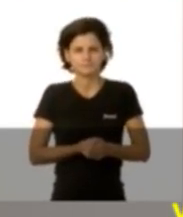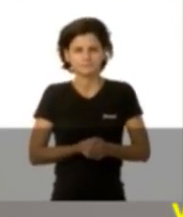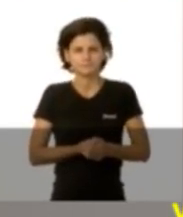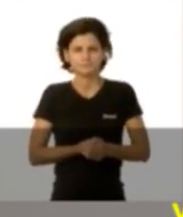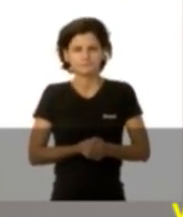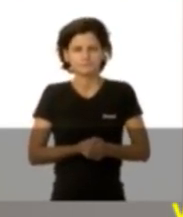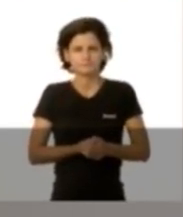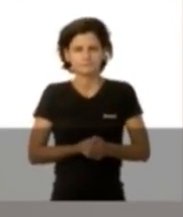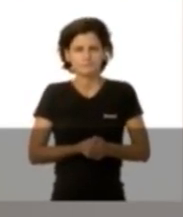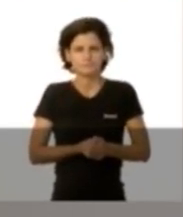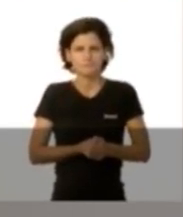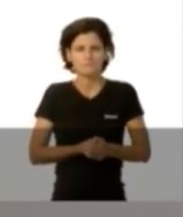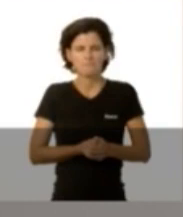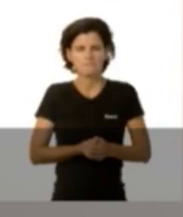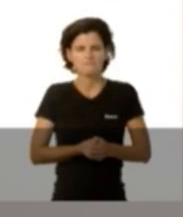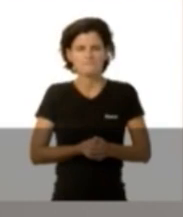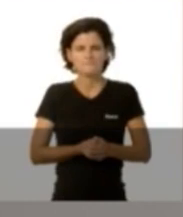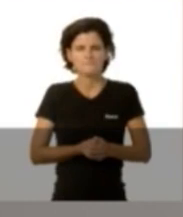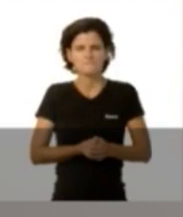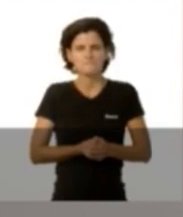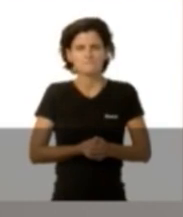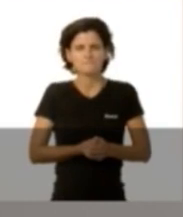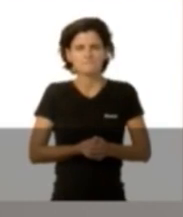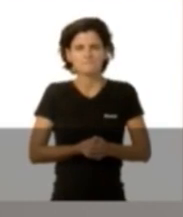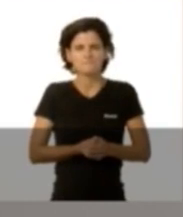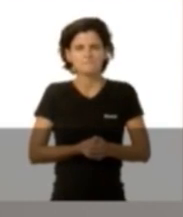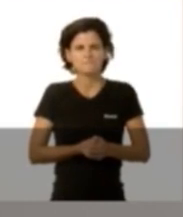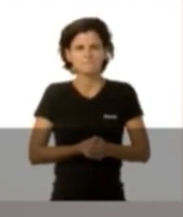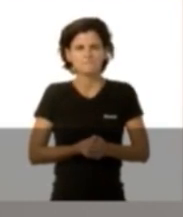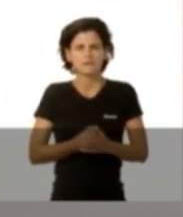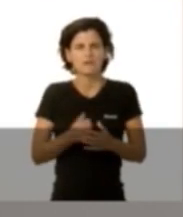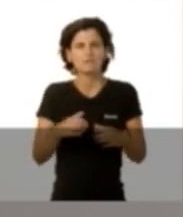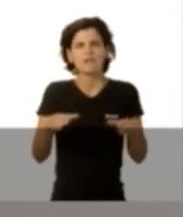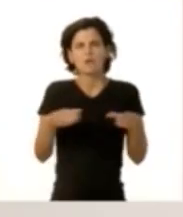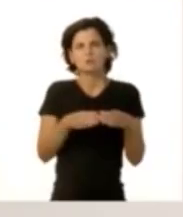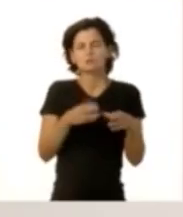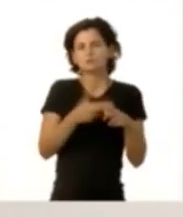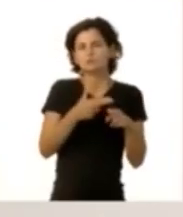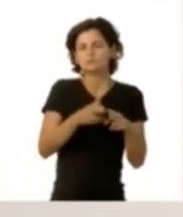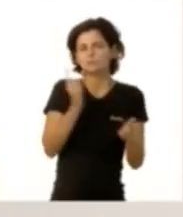que vostè plantejava, no? La contenció de la despesa que diu l'oposició, no?